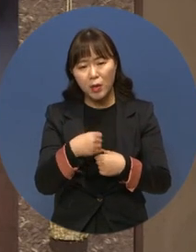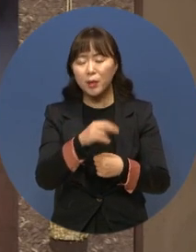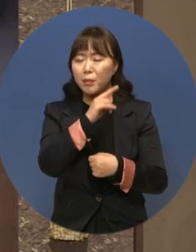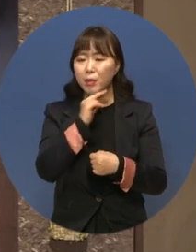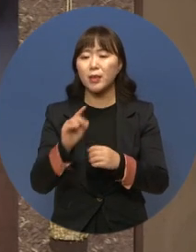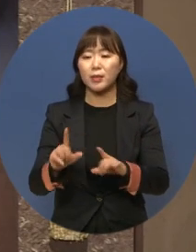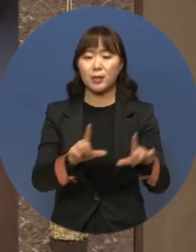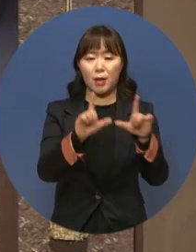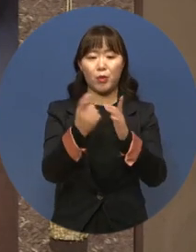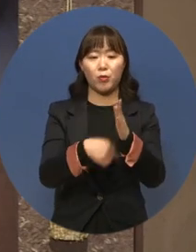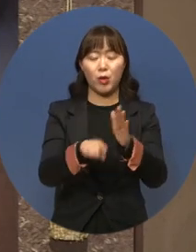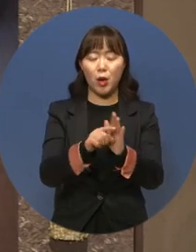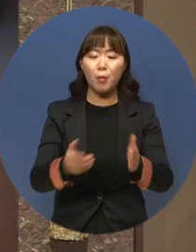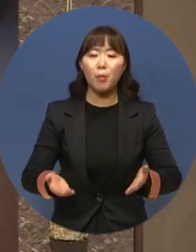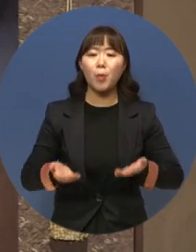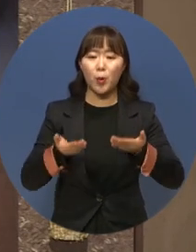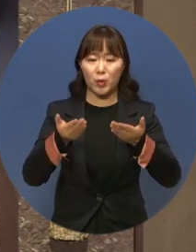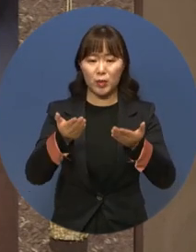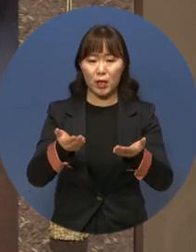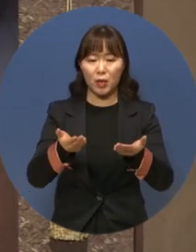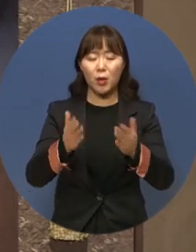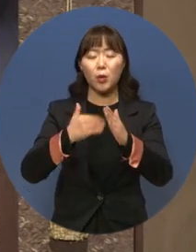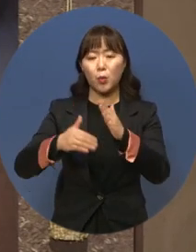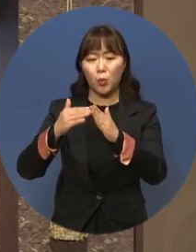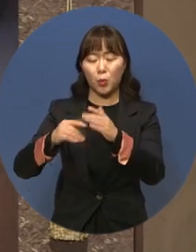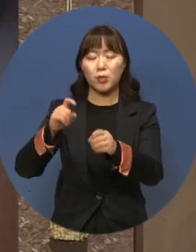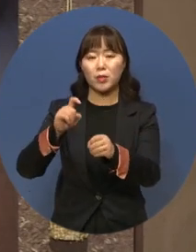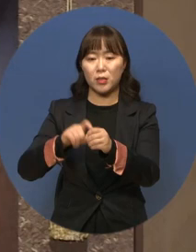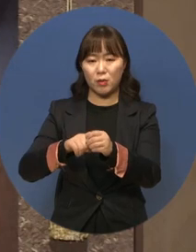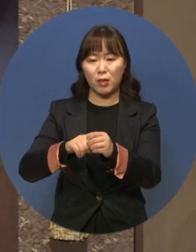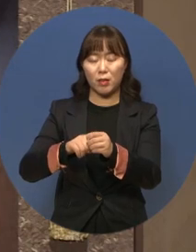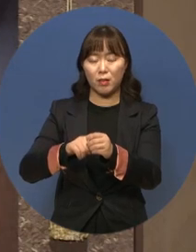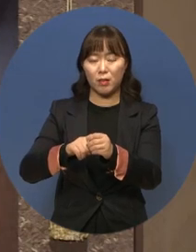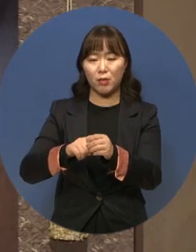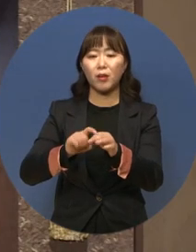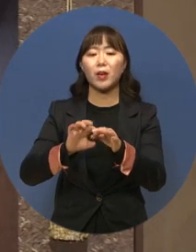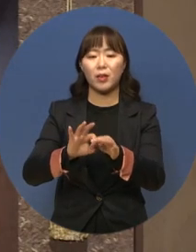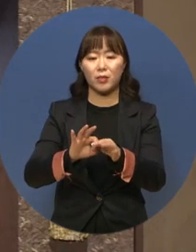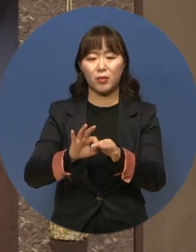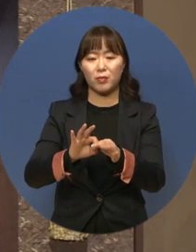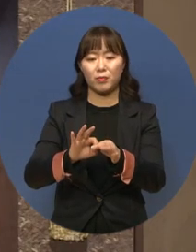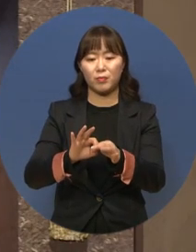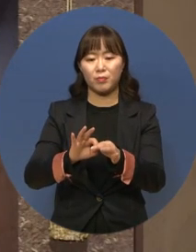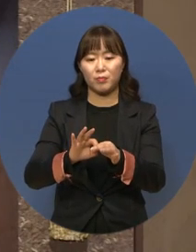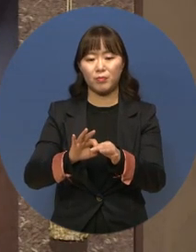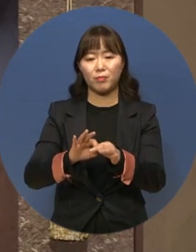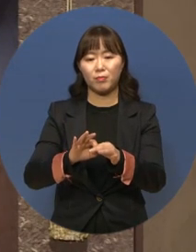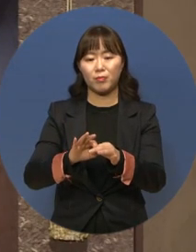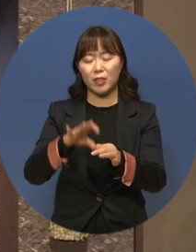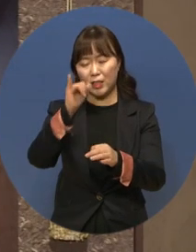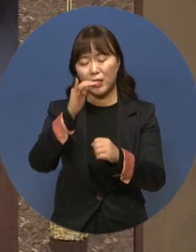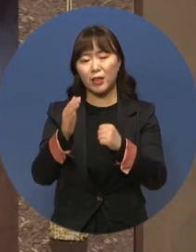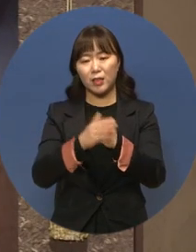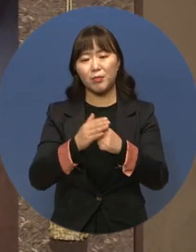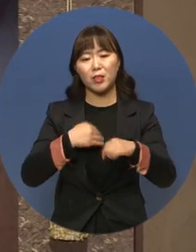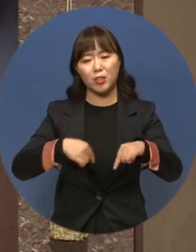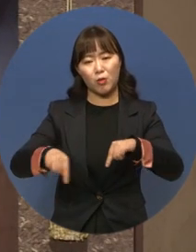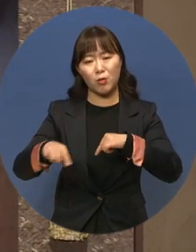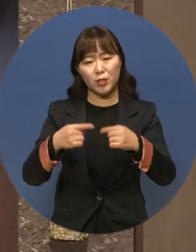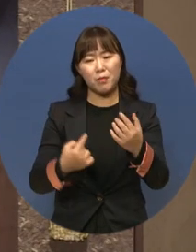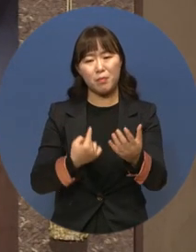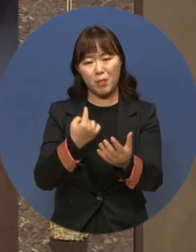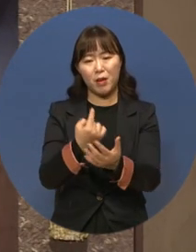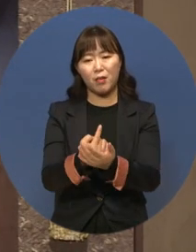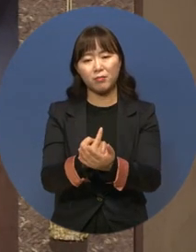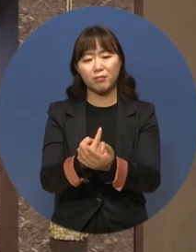갖기 위한 그 어떤 봉사적인 측면, 공적인 측면이죠. 이런 것들이 있어서 정치하려고 하지